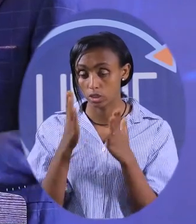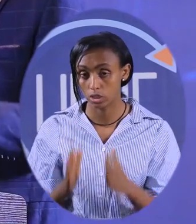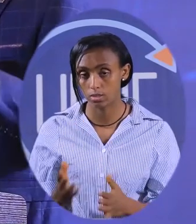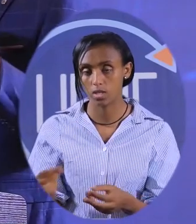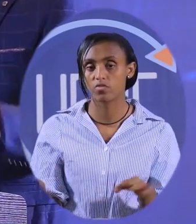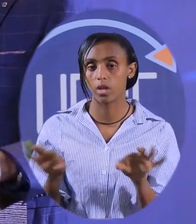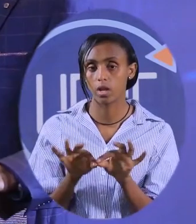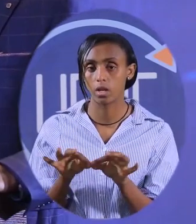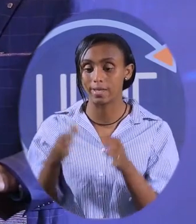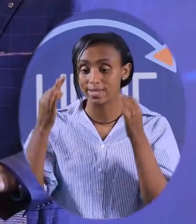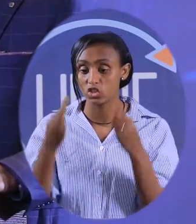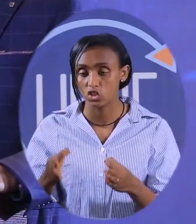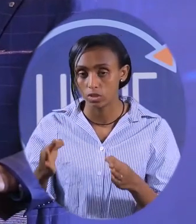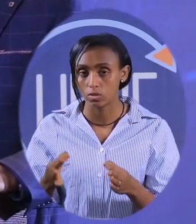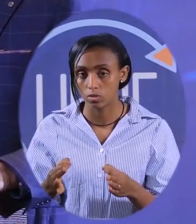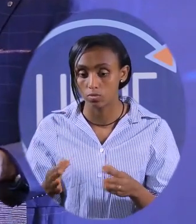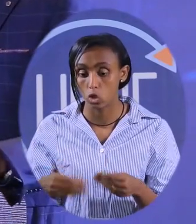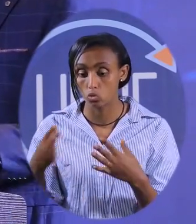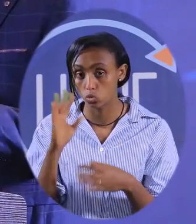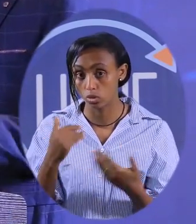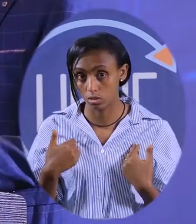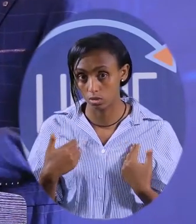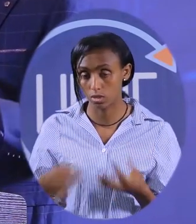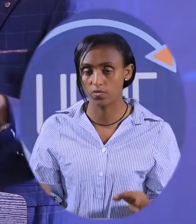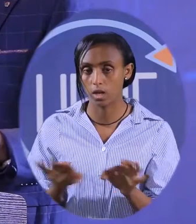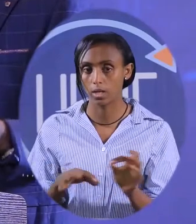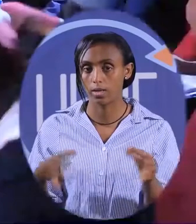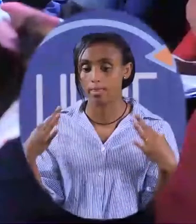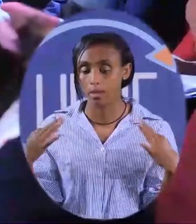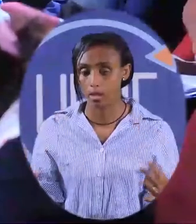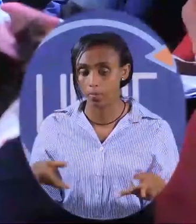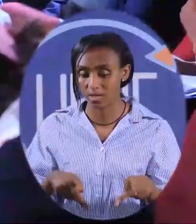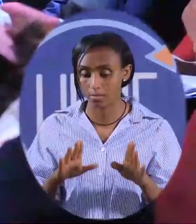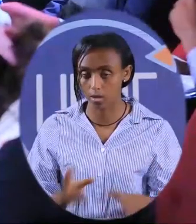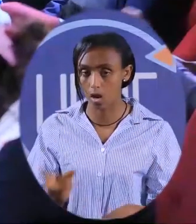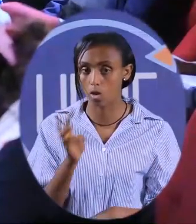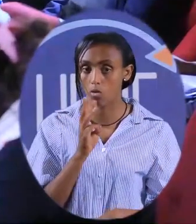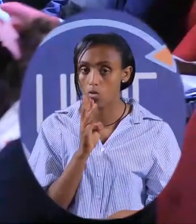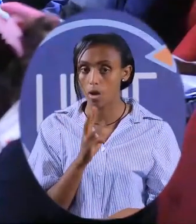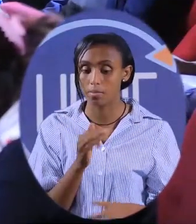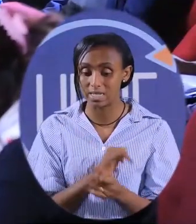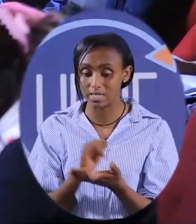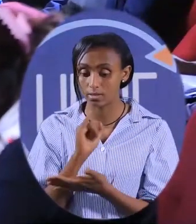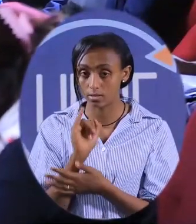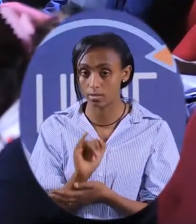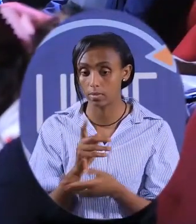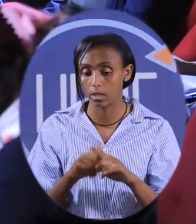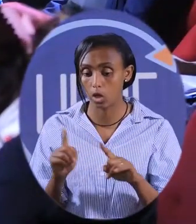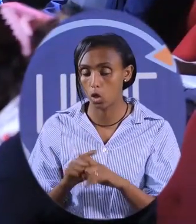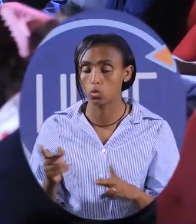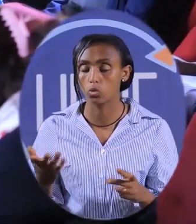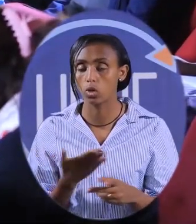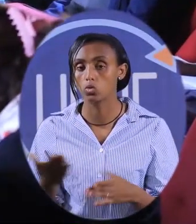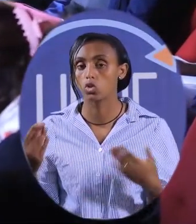ያስፈልጋሉ፣ ዲሲዥን ሜከሮች ያስፈልጋሉ። እንደዚሁም ደግሞ ከጤናም ከግብርናም ከውሃም ከኢንዱስትሪም ከሌሎችም